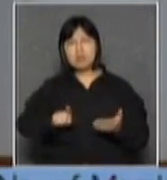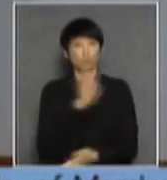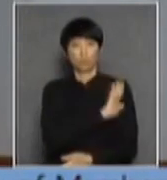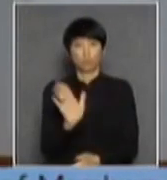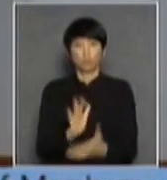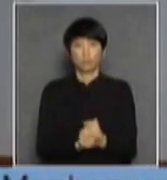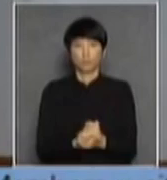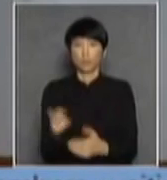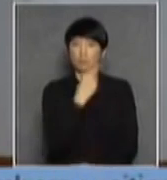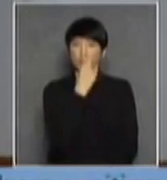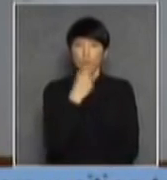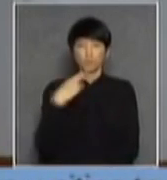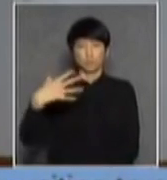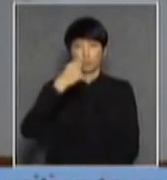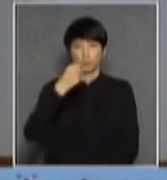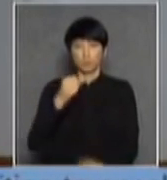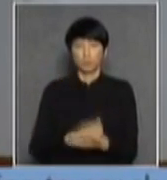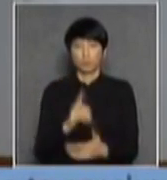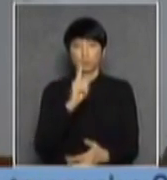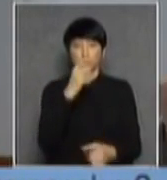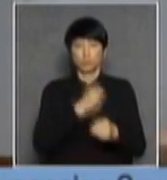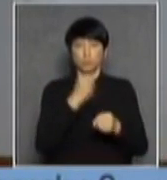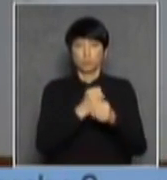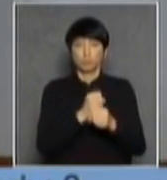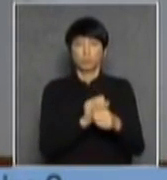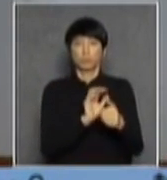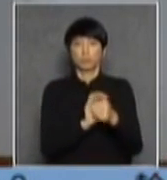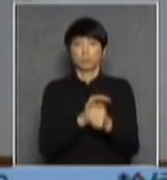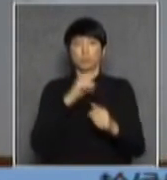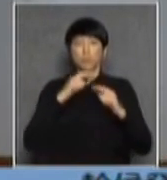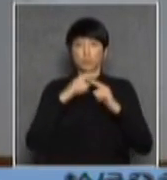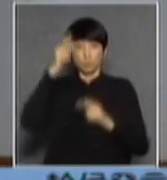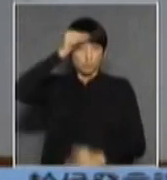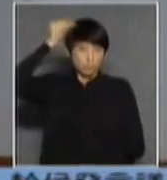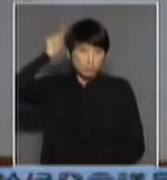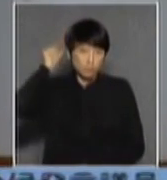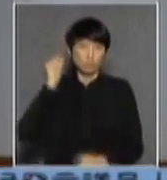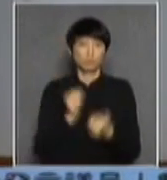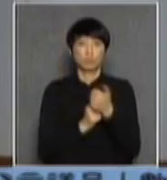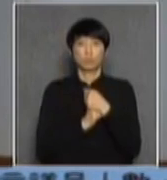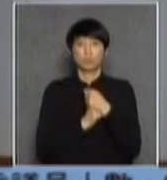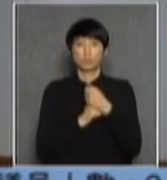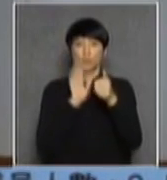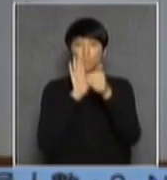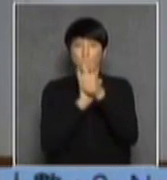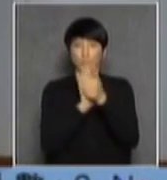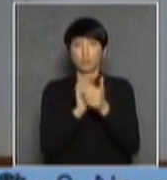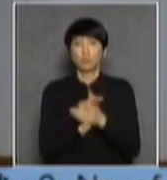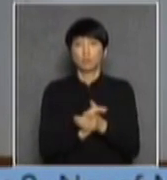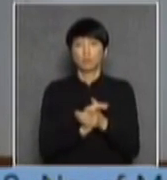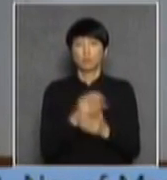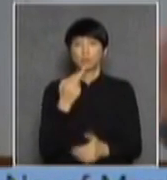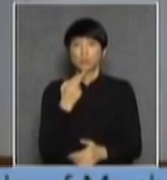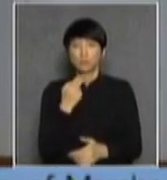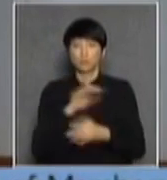華一人是宿主，董建華你又是，你嗰個兒兄你又是，梁振英又